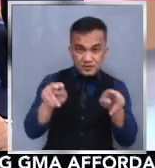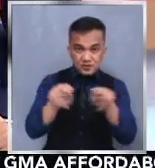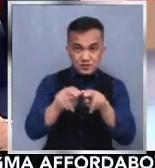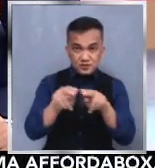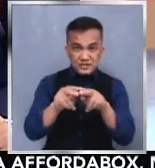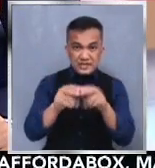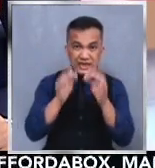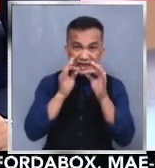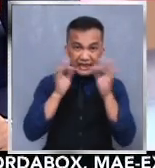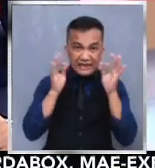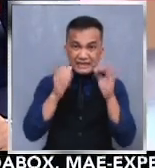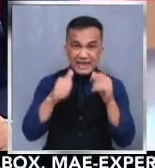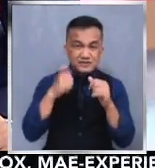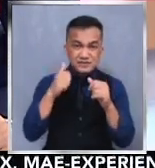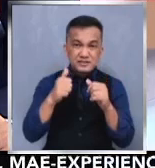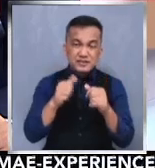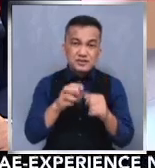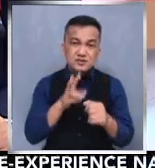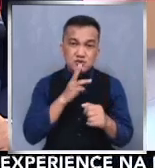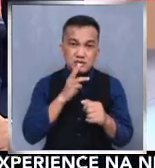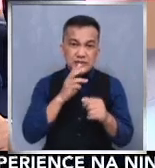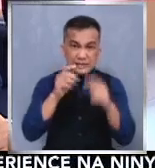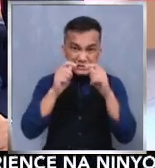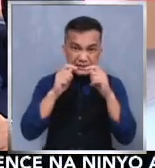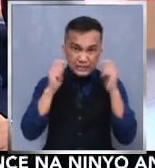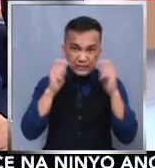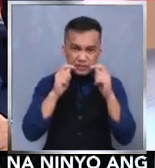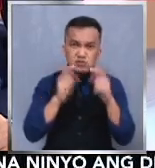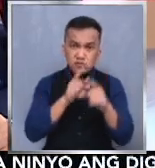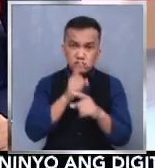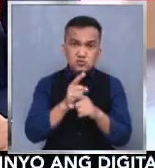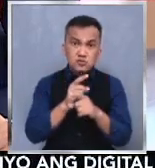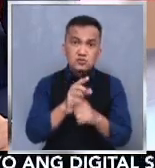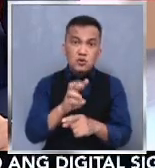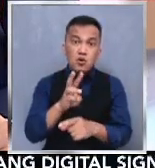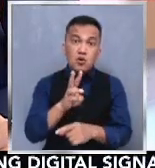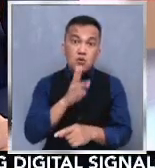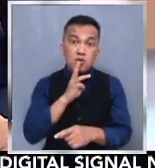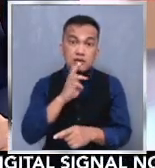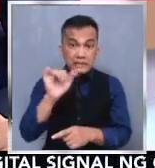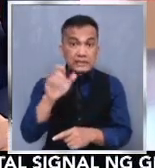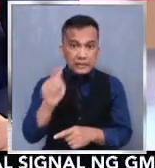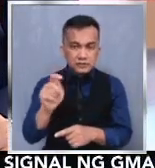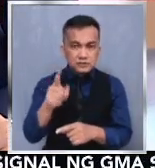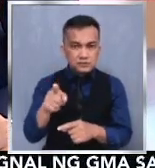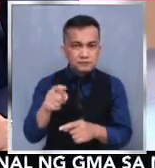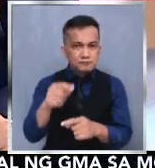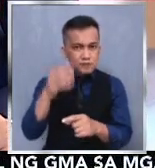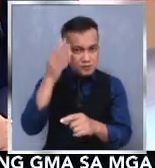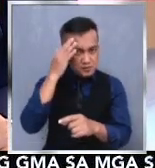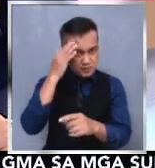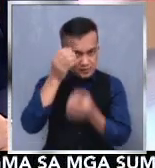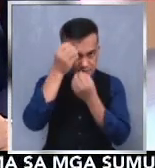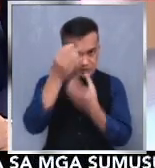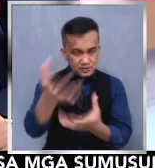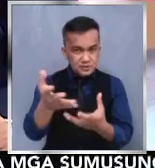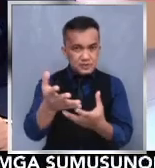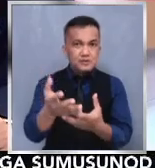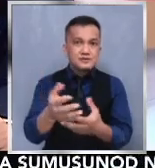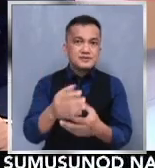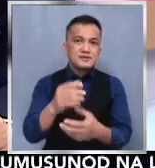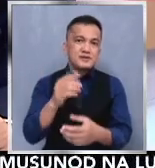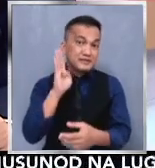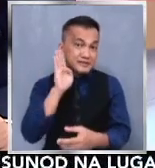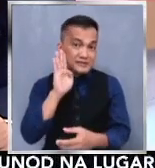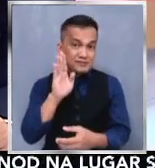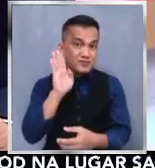tubig, ang mga tigre literal na water cat. Yan at iba pang kaalaman tungkol sa mga tigre ang ihahatid sa atin ni Kuya Kim. Kuya